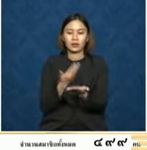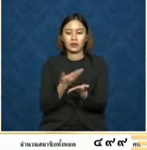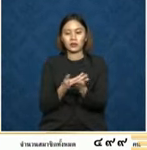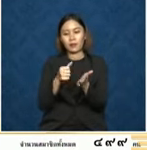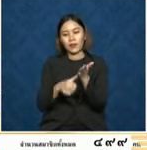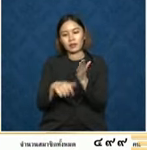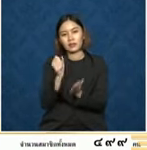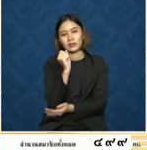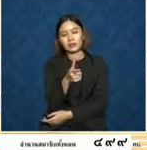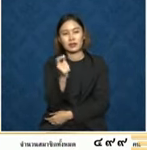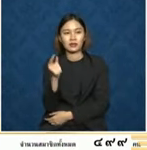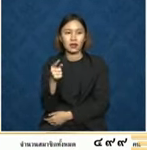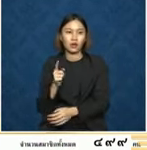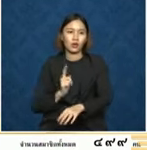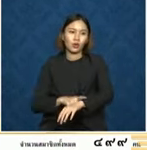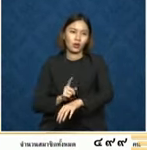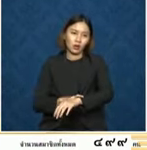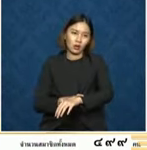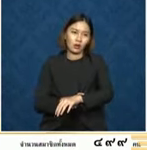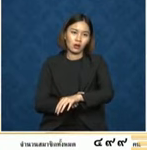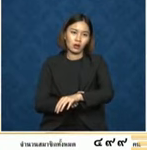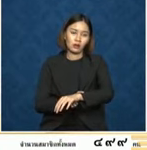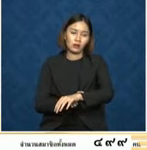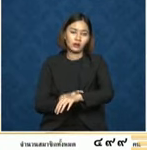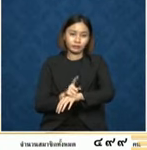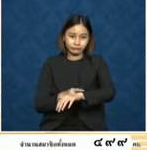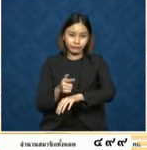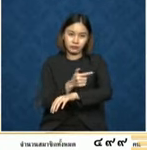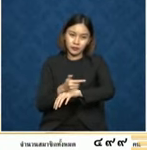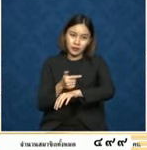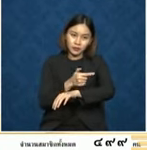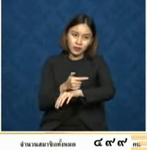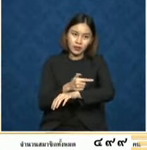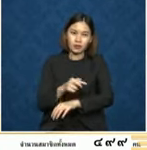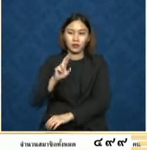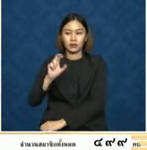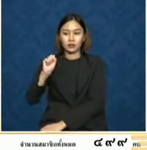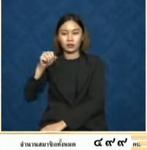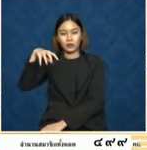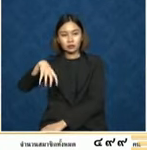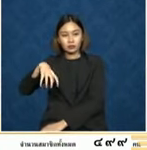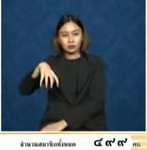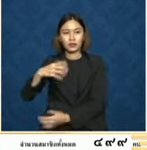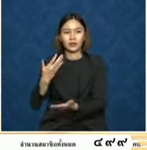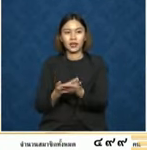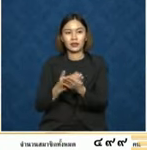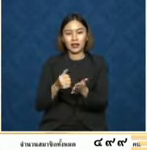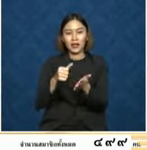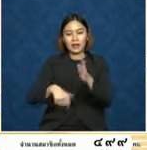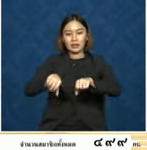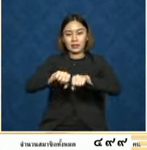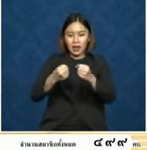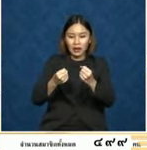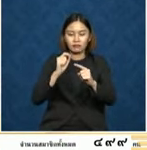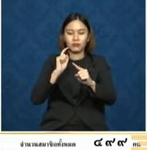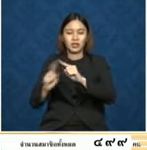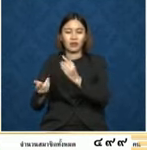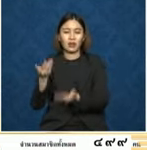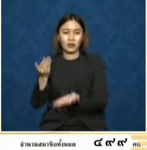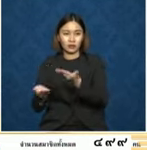นี่ใช้เวลาแม้กระทั่งในรัฐสภาของเราเองใบหักภาษีหน้าที่จ่ายหรืออะไรต่